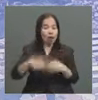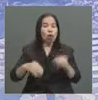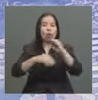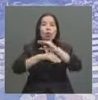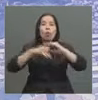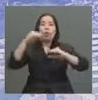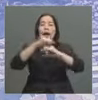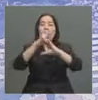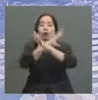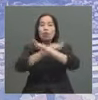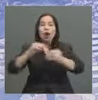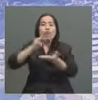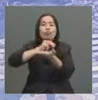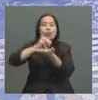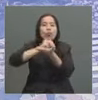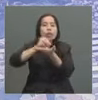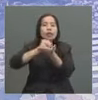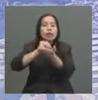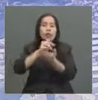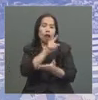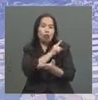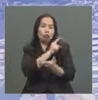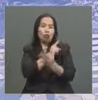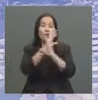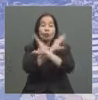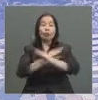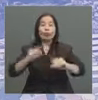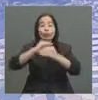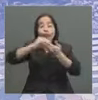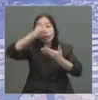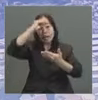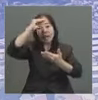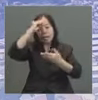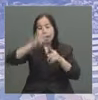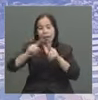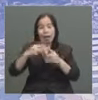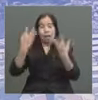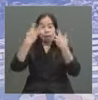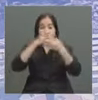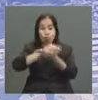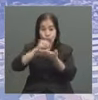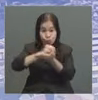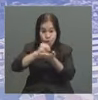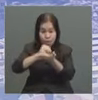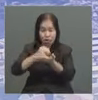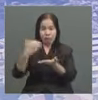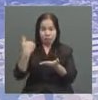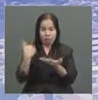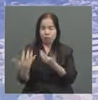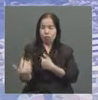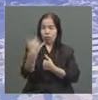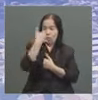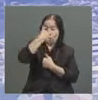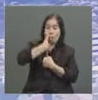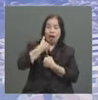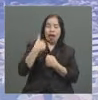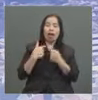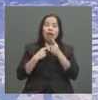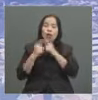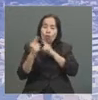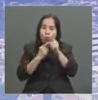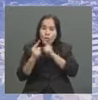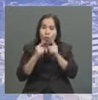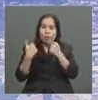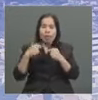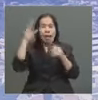ครับซึ่งเป็นมูลนิธิที่ดูแลทางด้านนี้อยู่ได้มีการประสานเข้ามาคงอยากจะให้ทำคล้ายๆกับกรณีของทาง